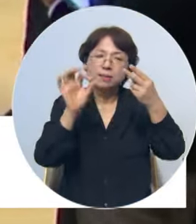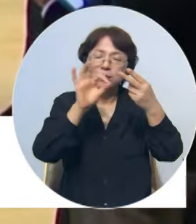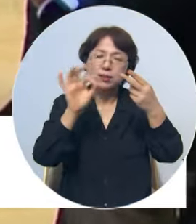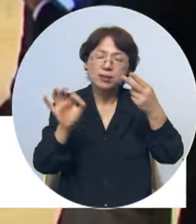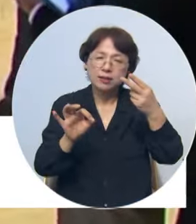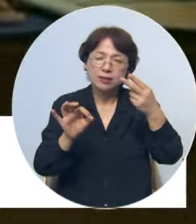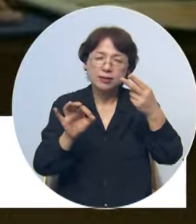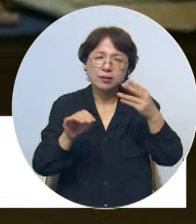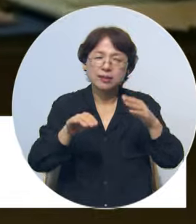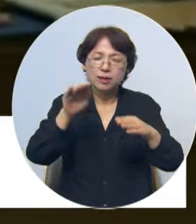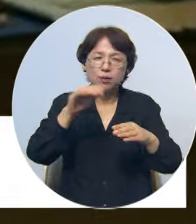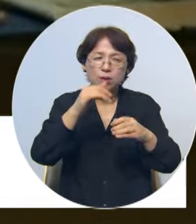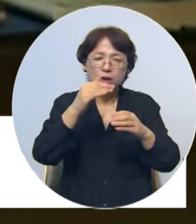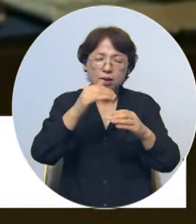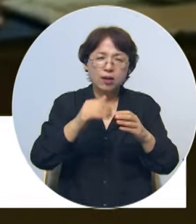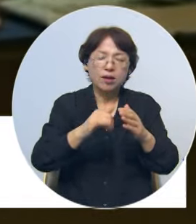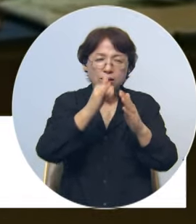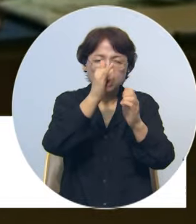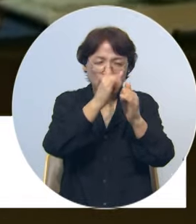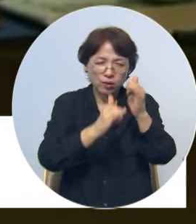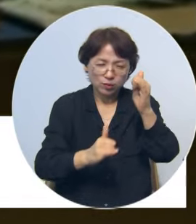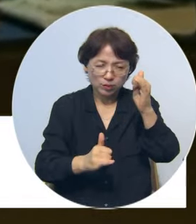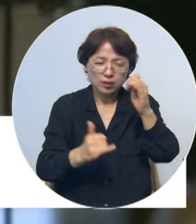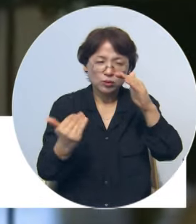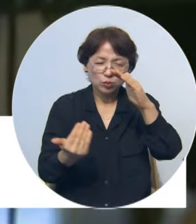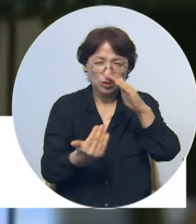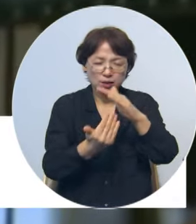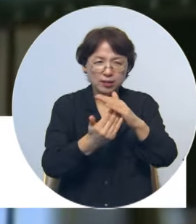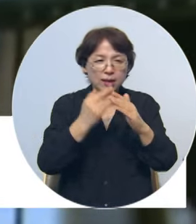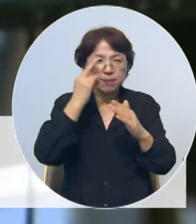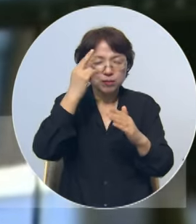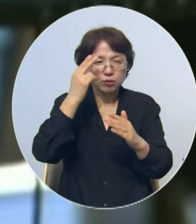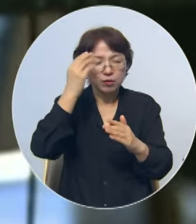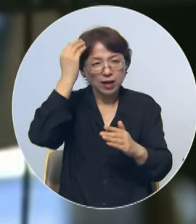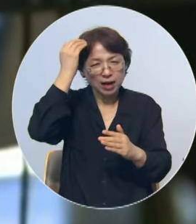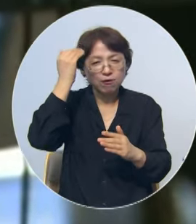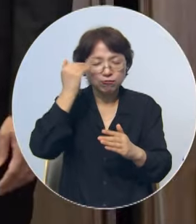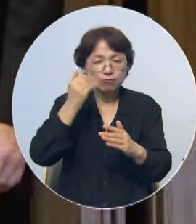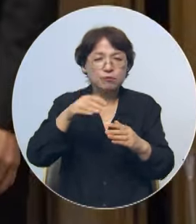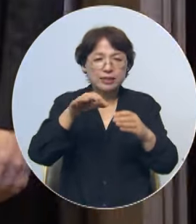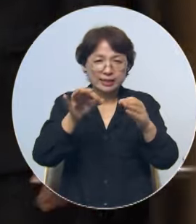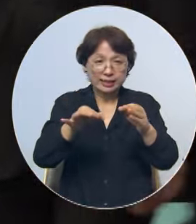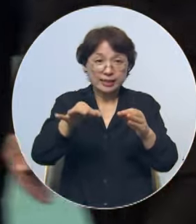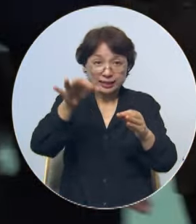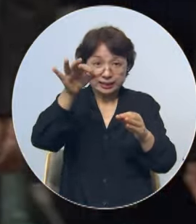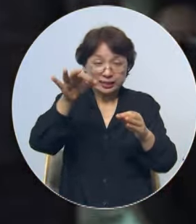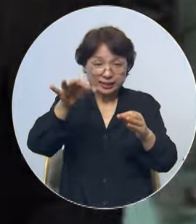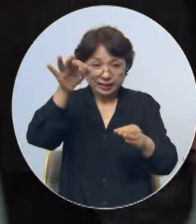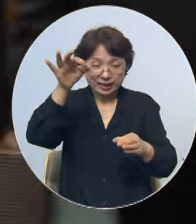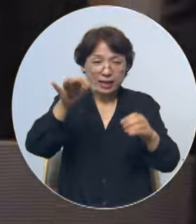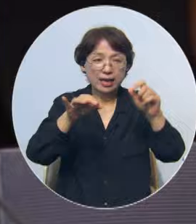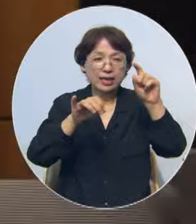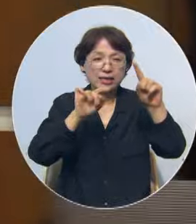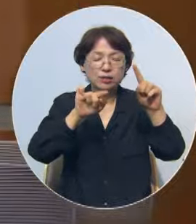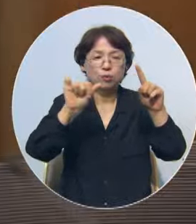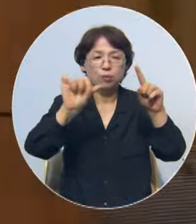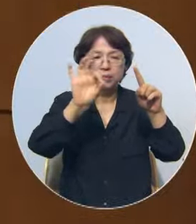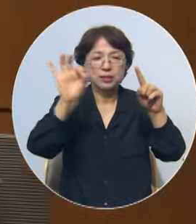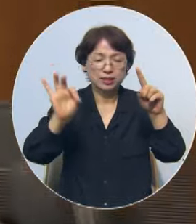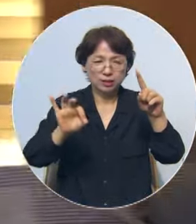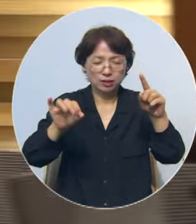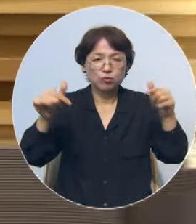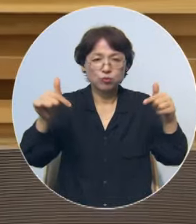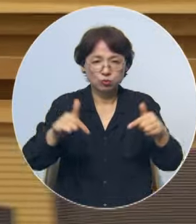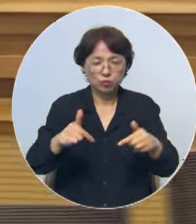역대 최대였던 우리나라와 미국의 금리 격차도 1.5%포인트로 줄었습니다. 정부는 곧바로 최상목 경제부총리